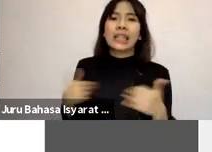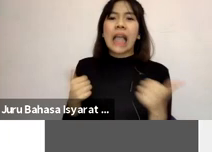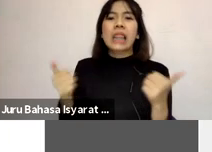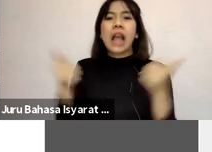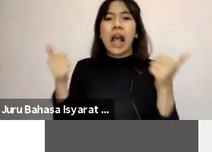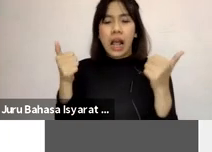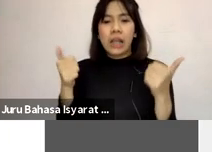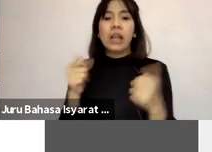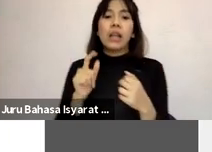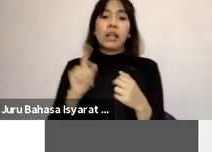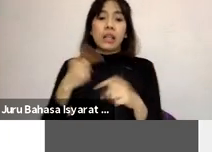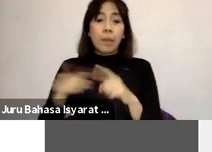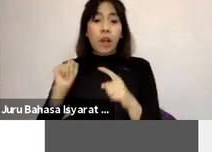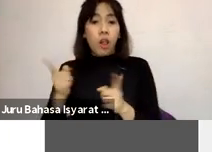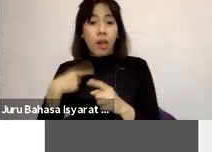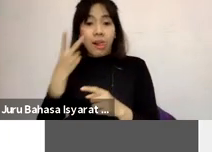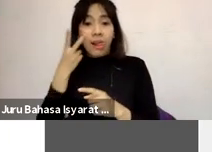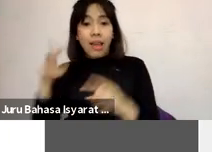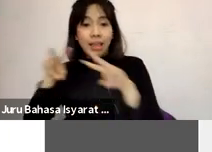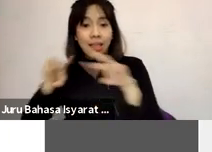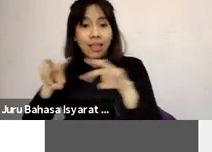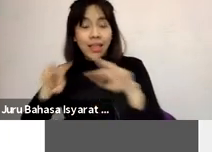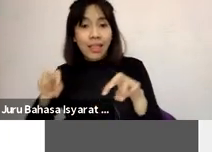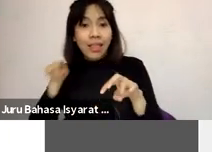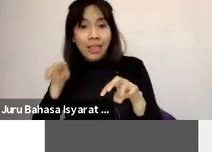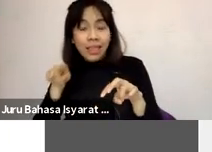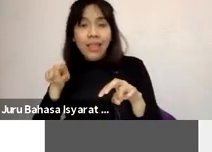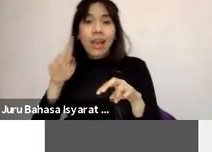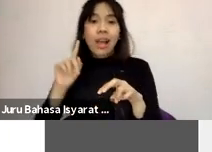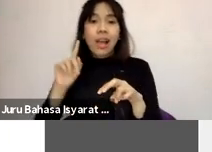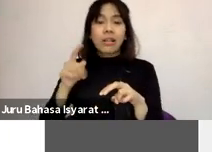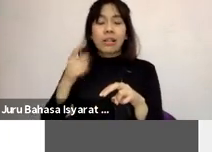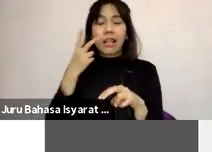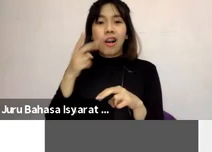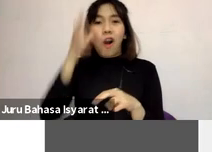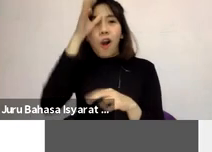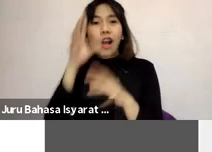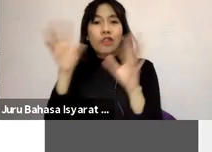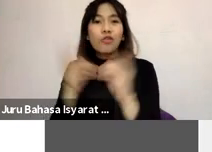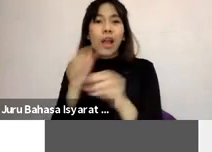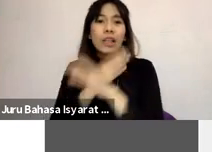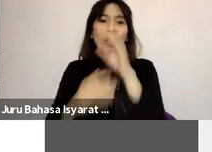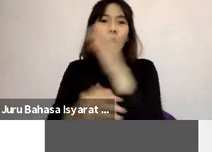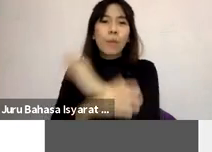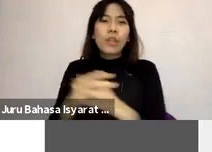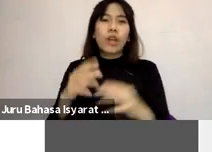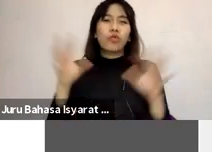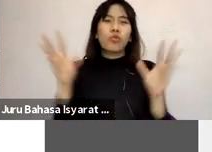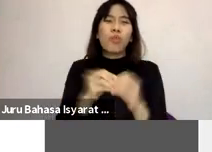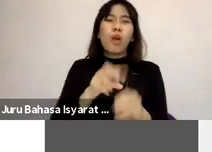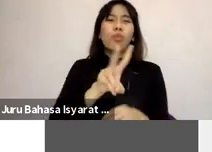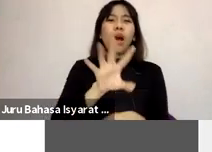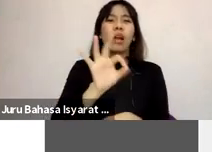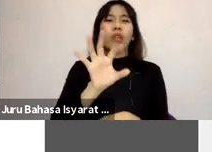dari eh berapa 38000 Didik yaitu lebih dari itu ada 200.000